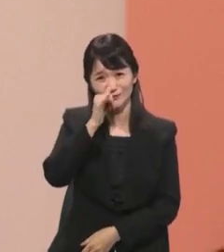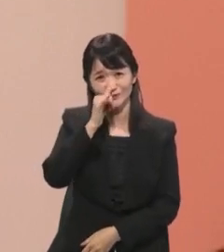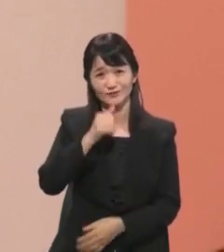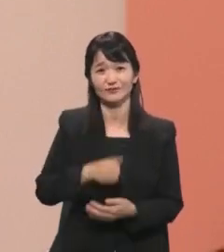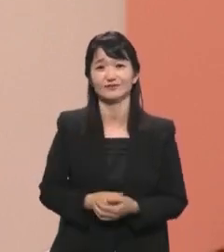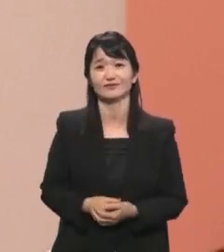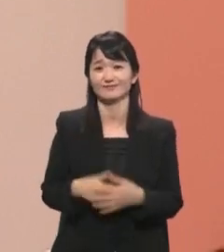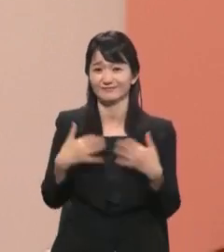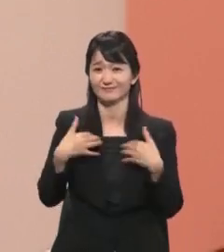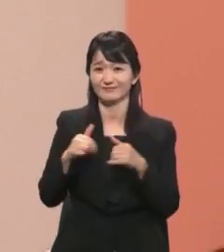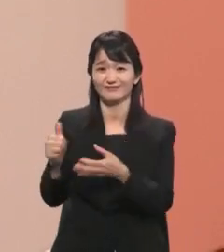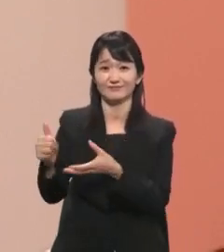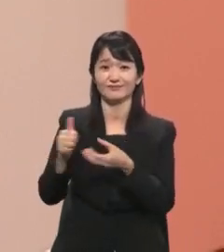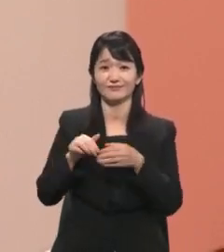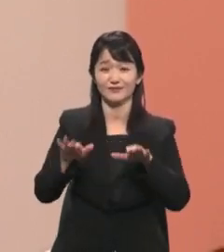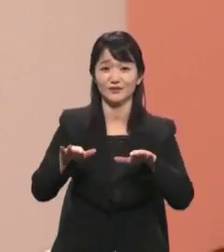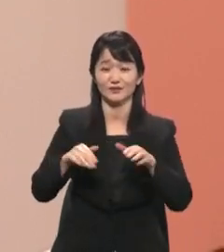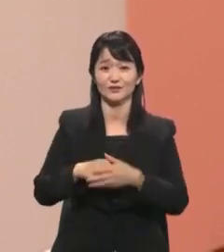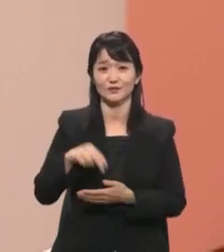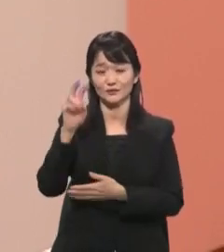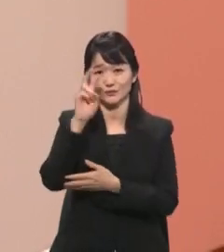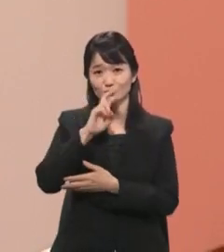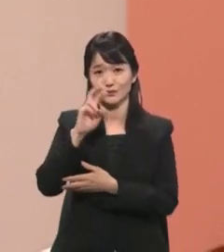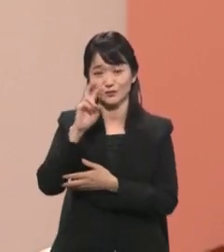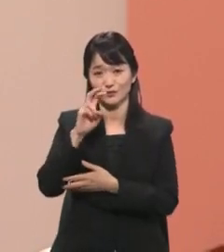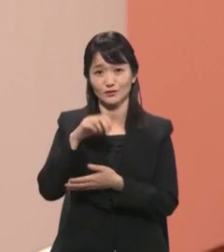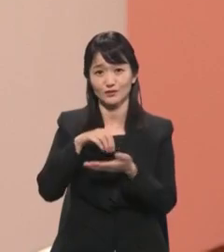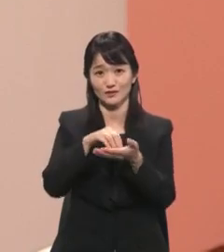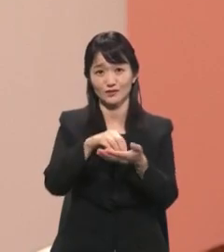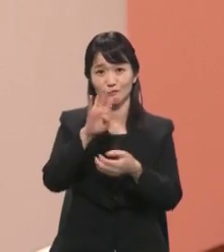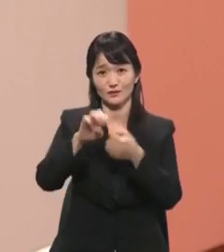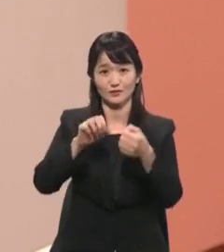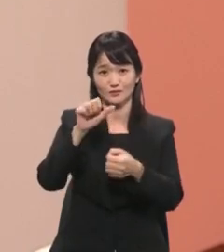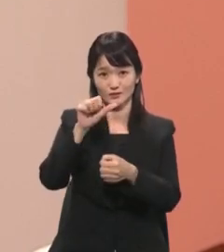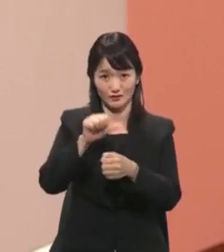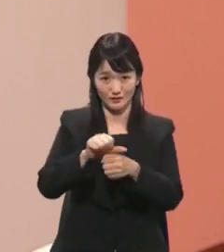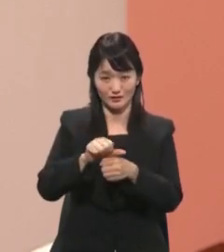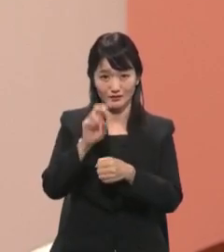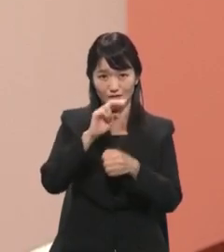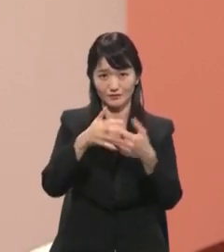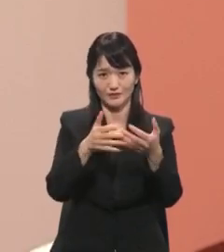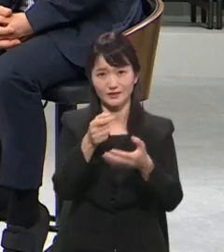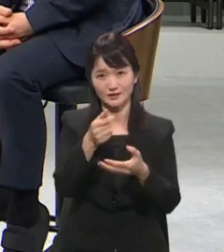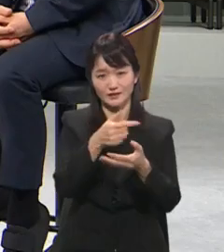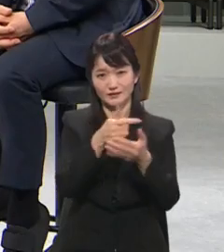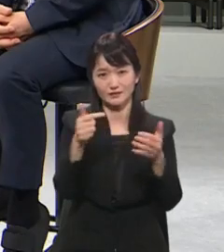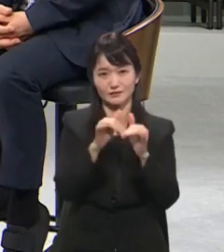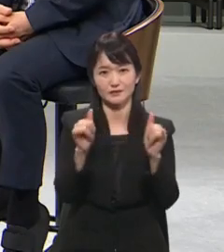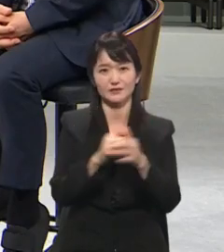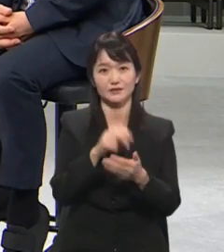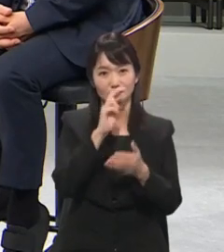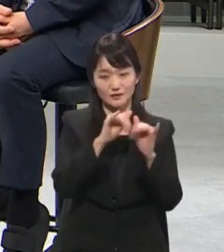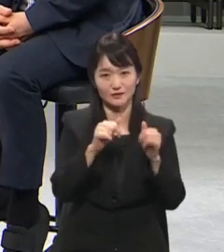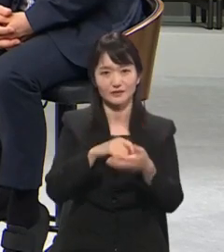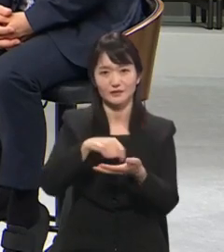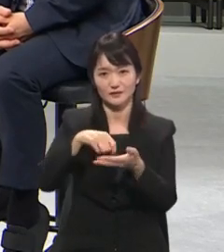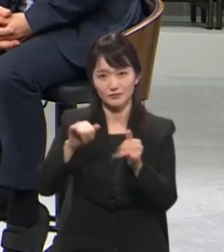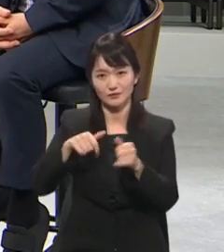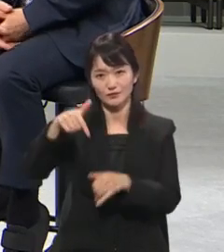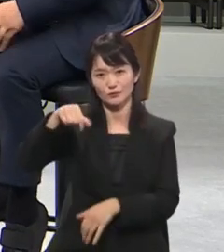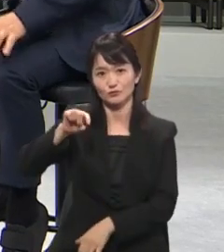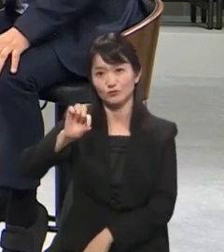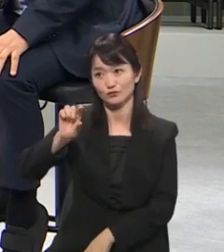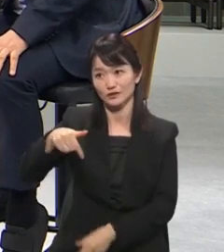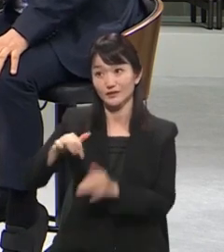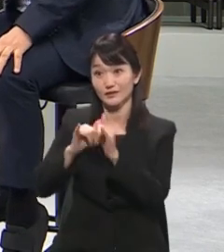그랬습니다. 반가운 분을 모셨습니다. 올해 데뷔 45주년을 맞은 음악계의 작은 거인, 가수이자 작곡가이자 국악인이라고 해도